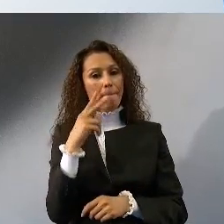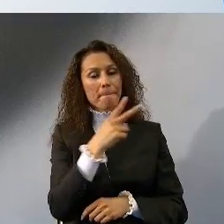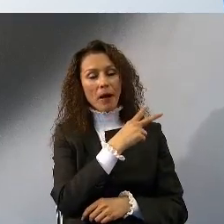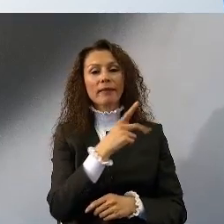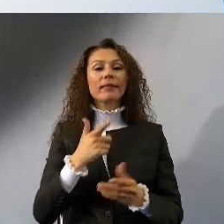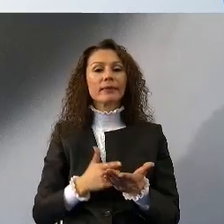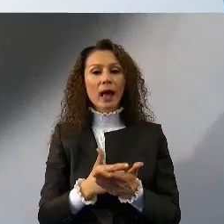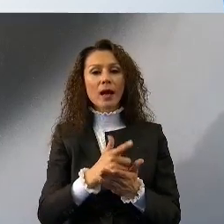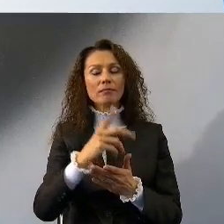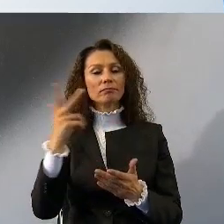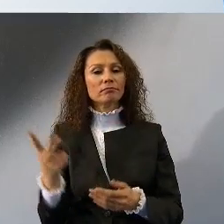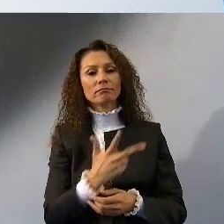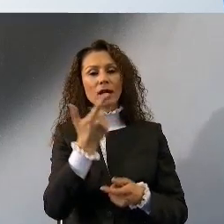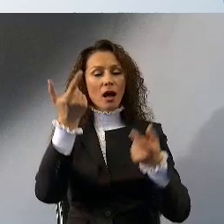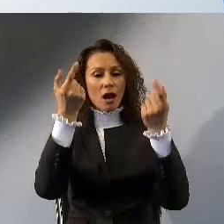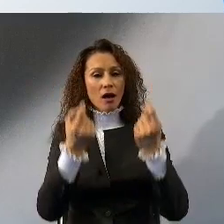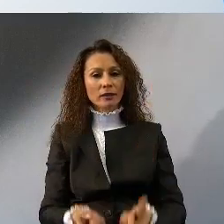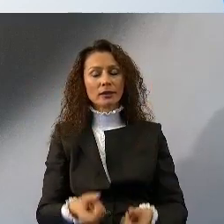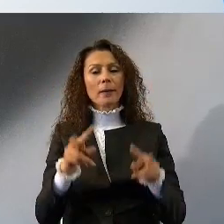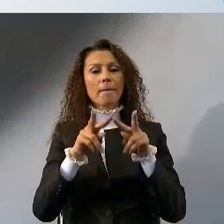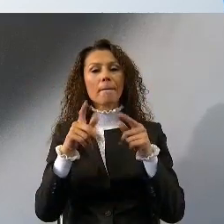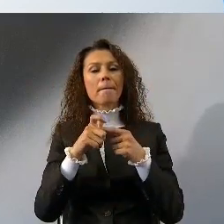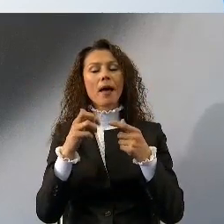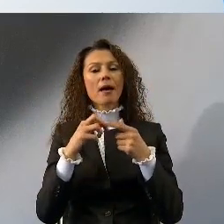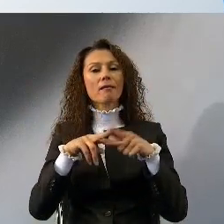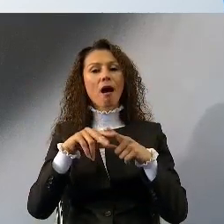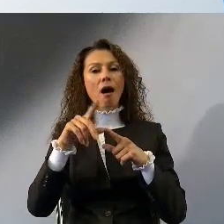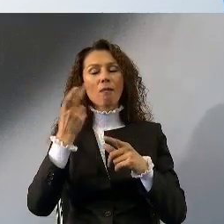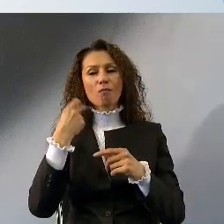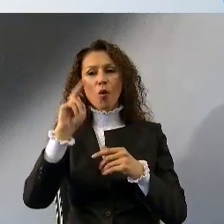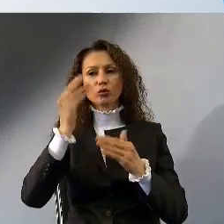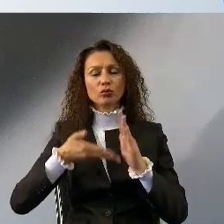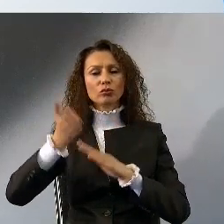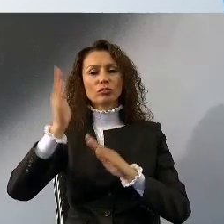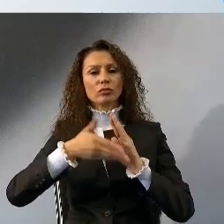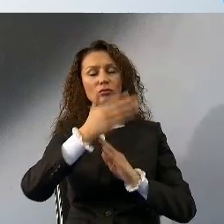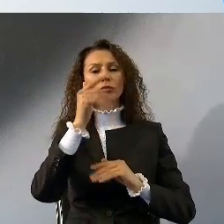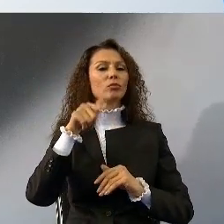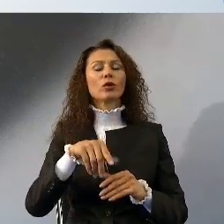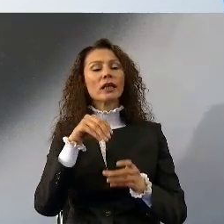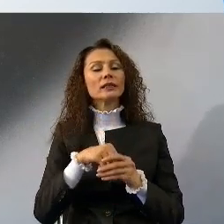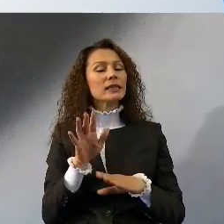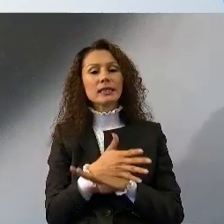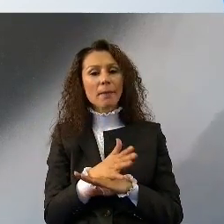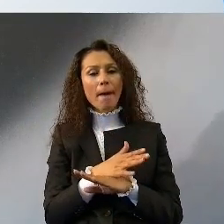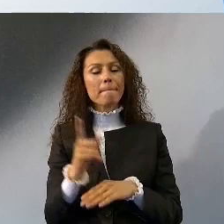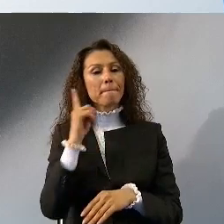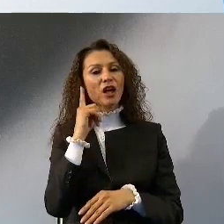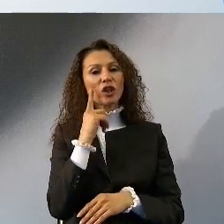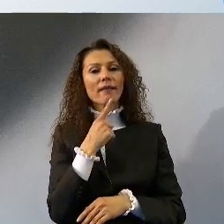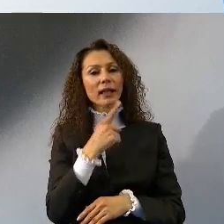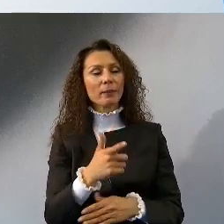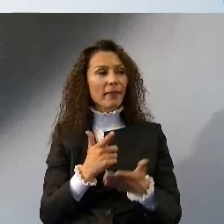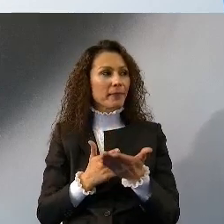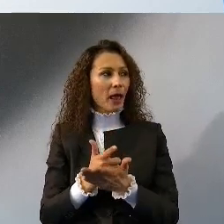tarım alanları hızla azalıyor. Meralar boşalıyor ama tarım alanları da azalıyor. Bu paradoksun sebebi marjinal dediğimiz